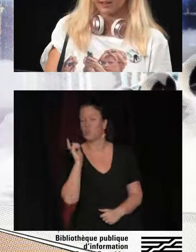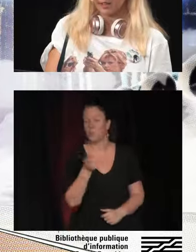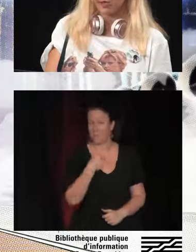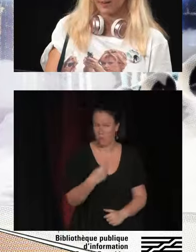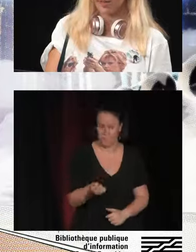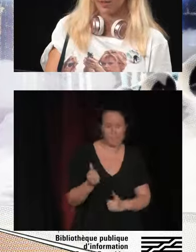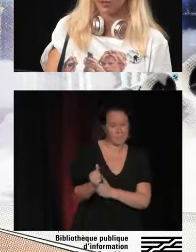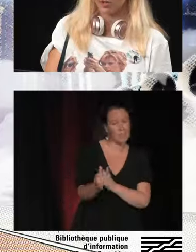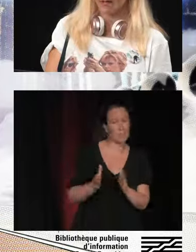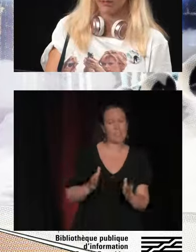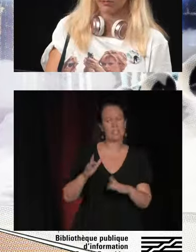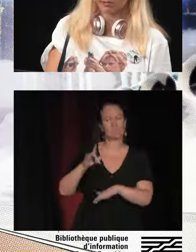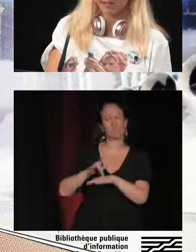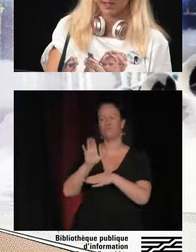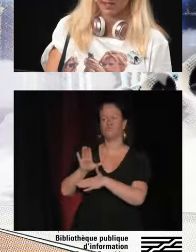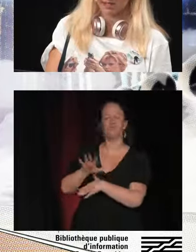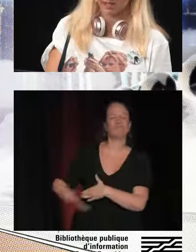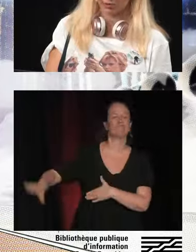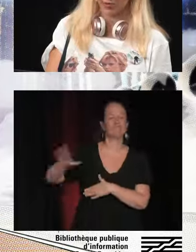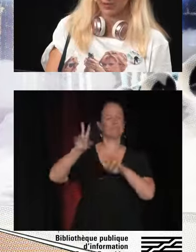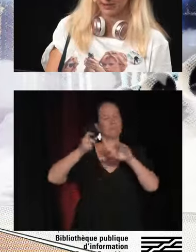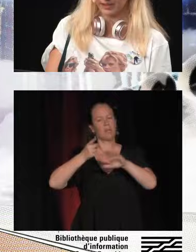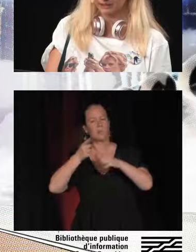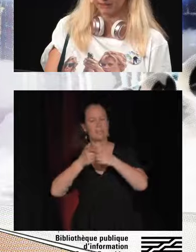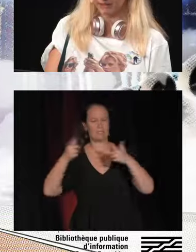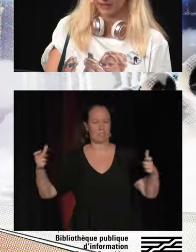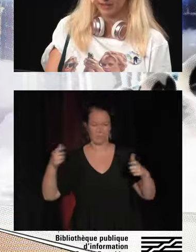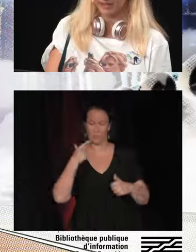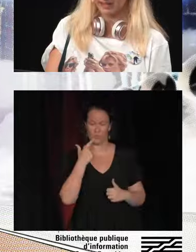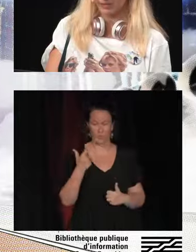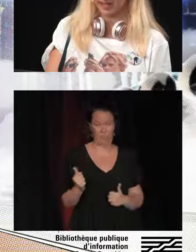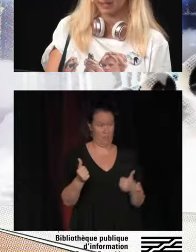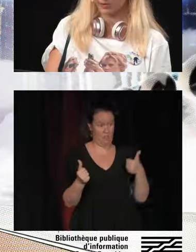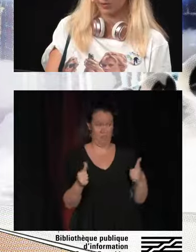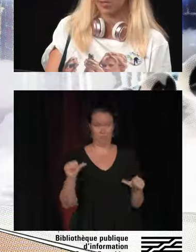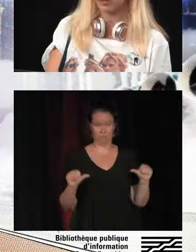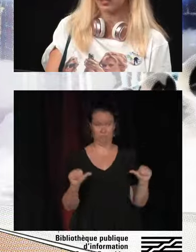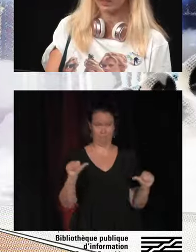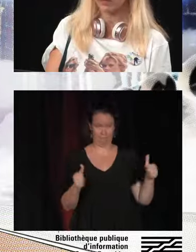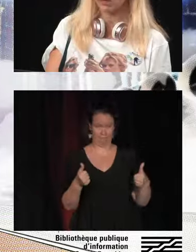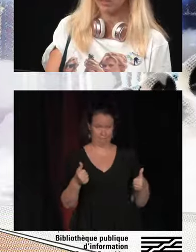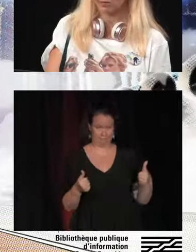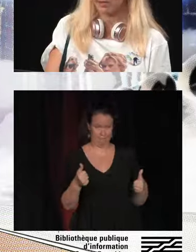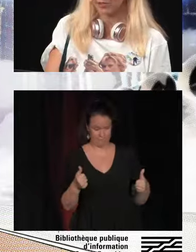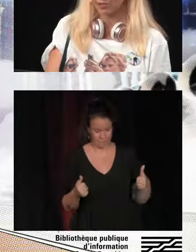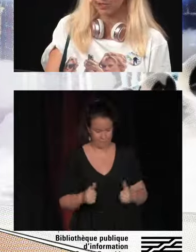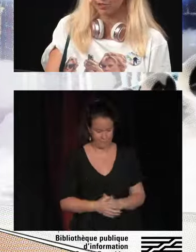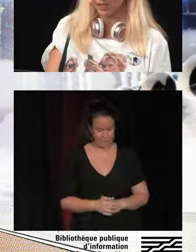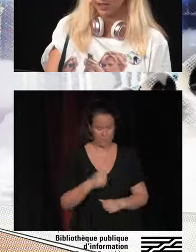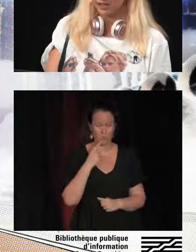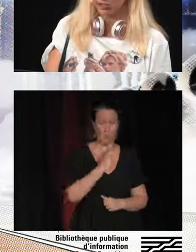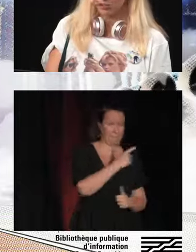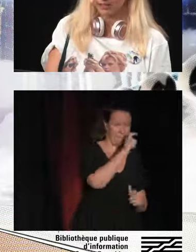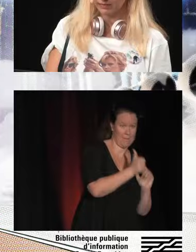la catégorie que je présente en marathon, c'est en deux players. Parce que la particularité, donc, c'est que vous avez une deuxième manette, vous avez un deuxième